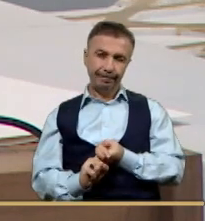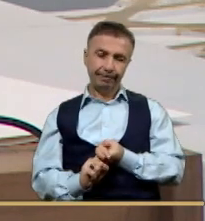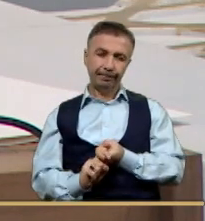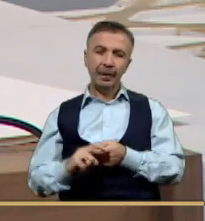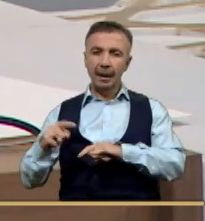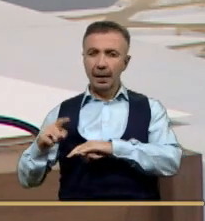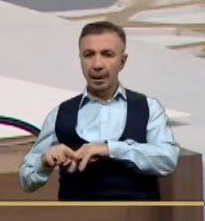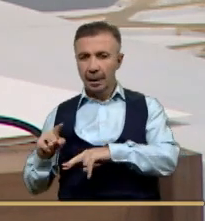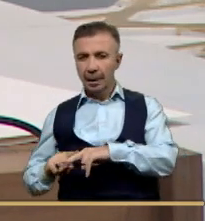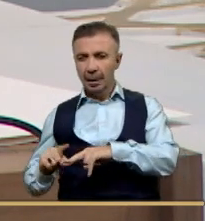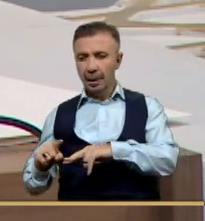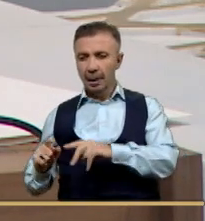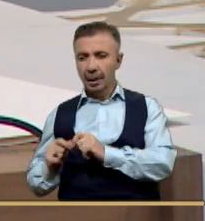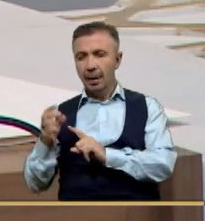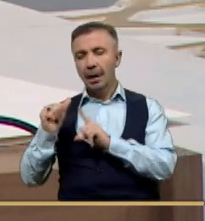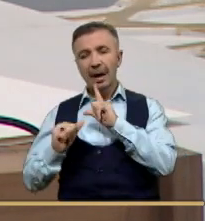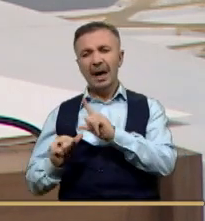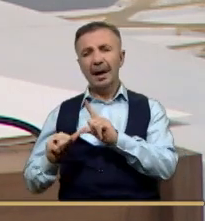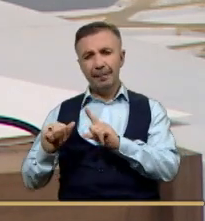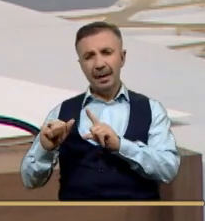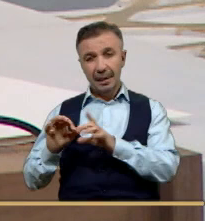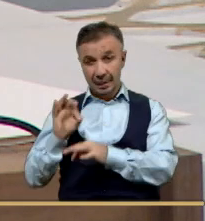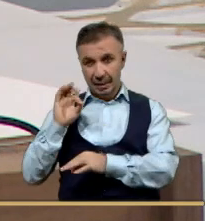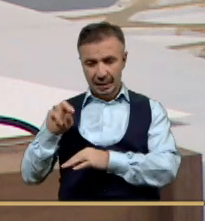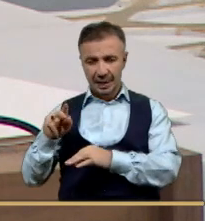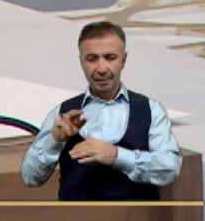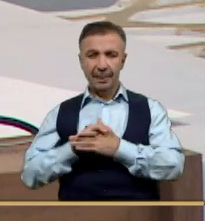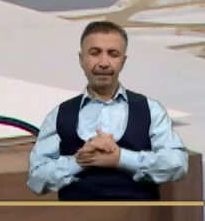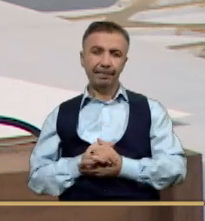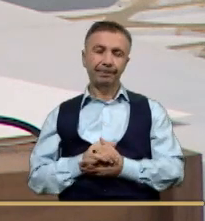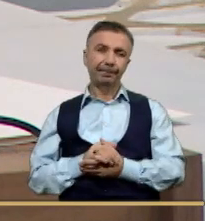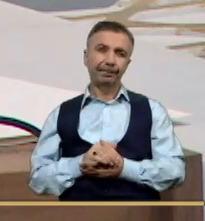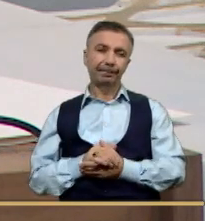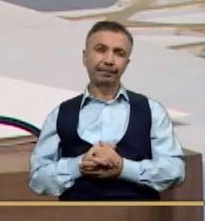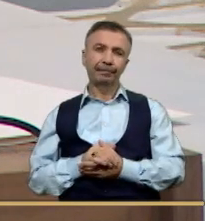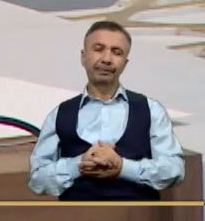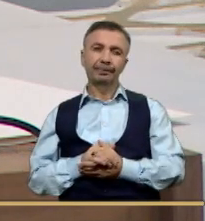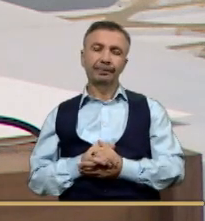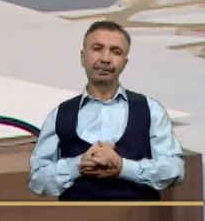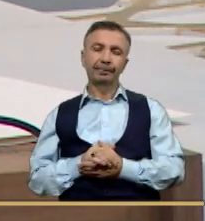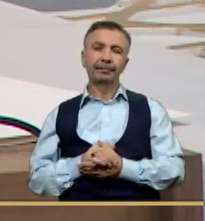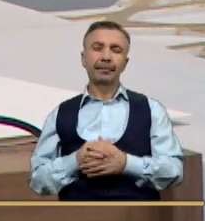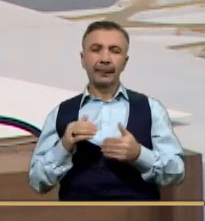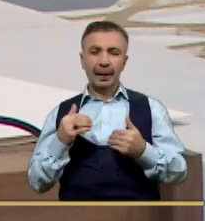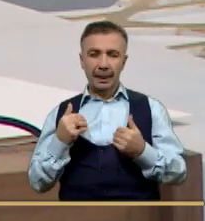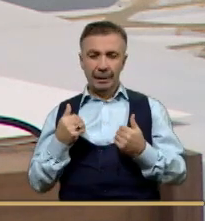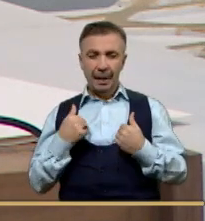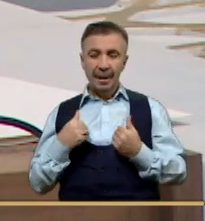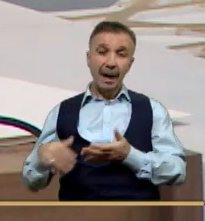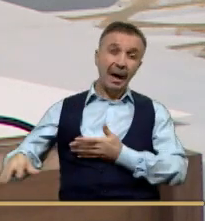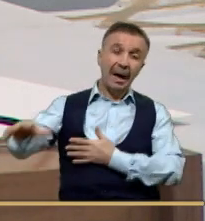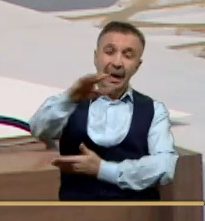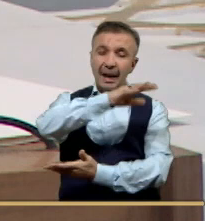Habil gibi inni ehafullâhe rabbel âlemîn, ben alemlerin Rabbi